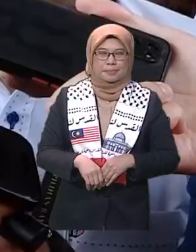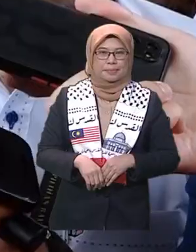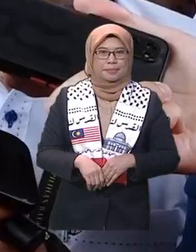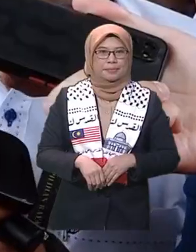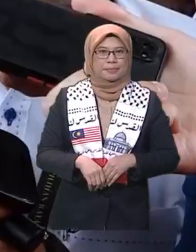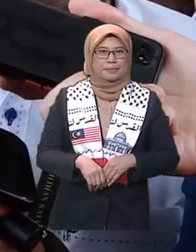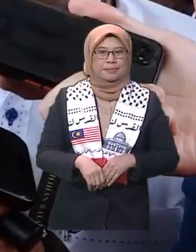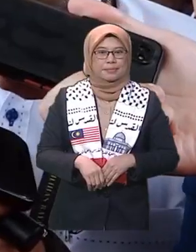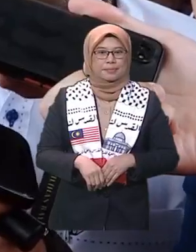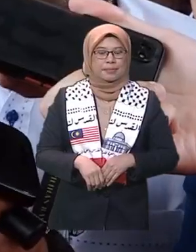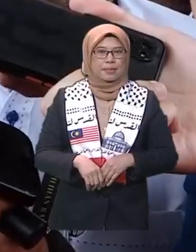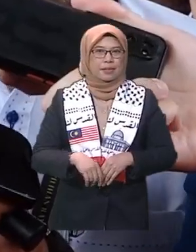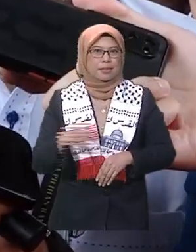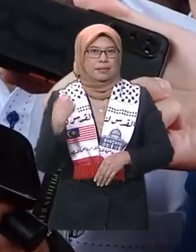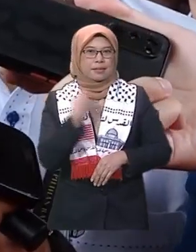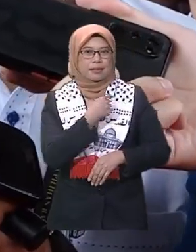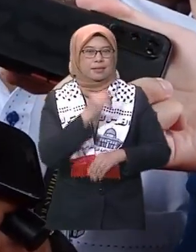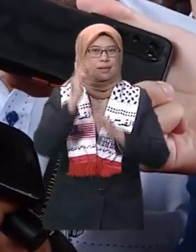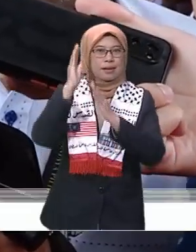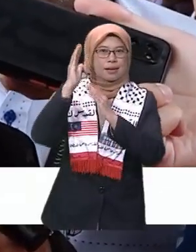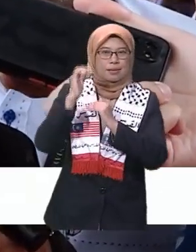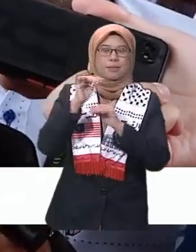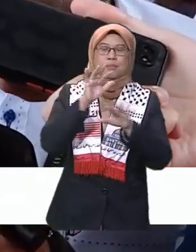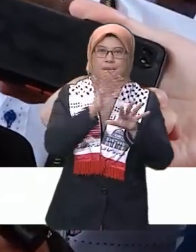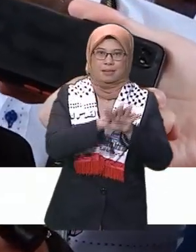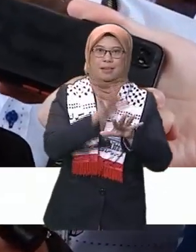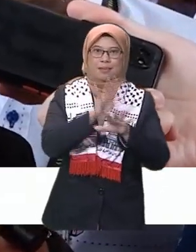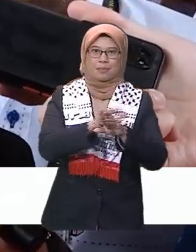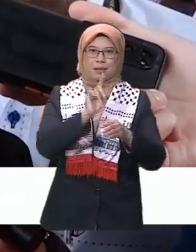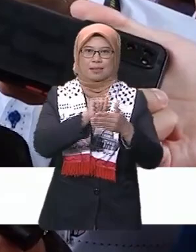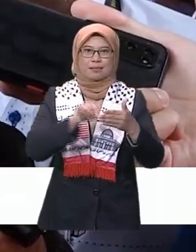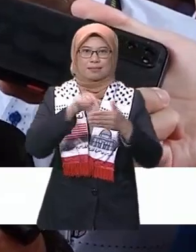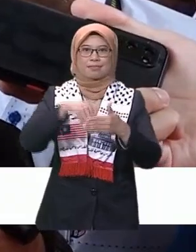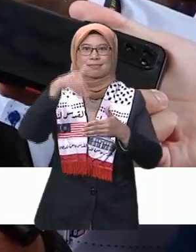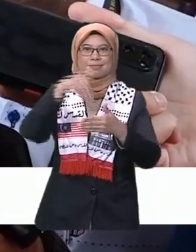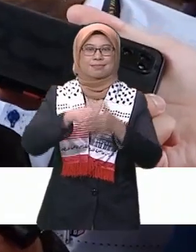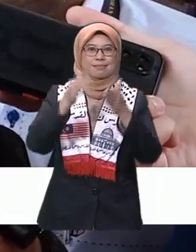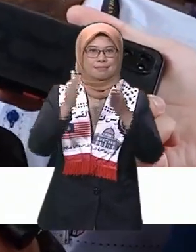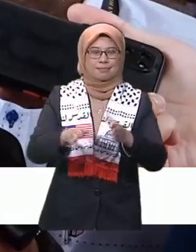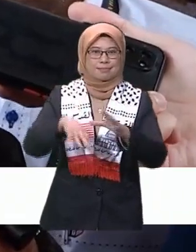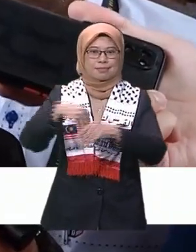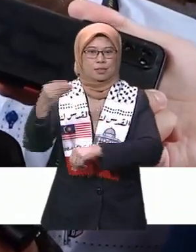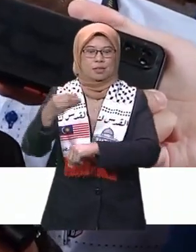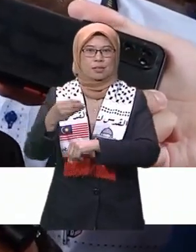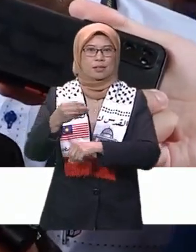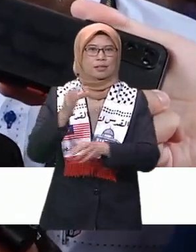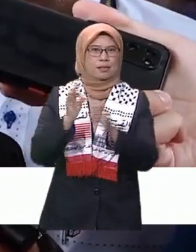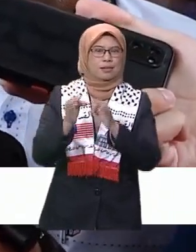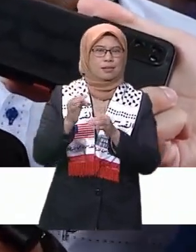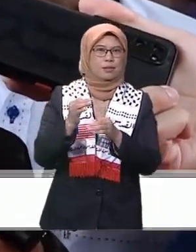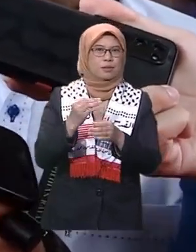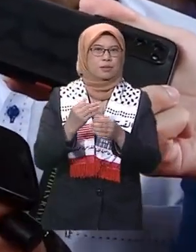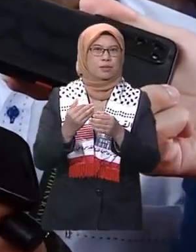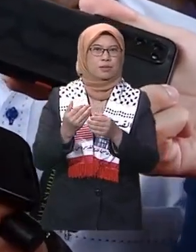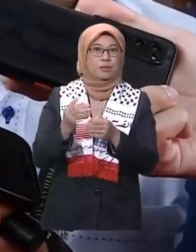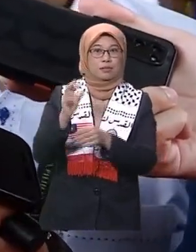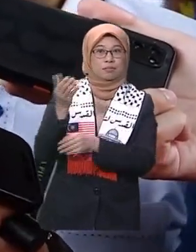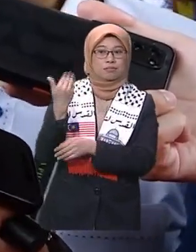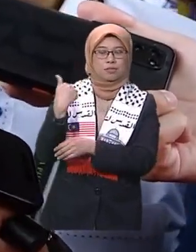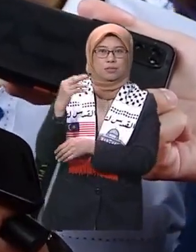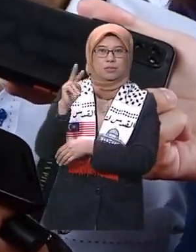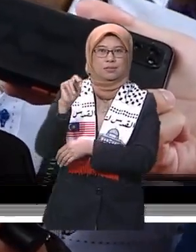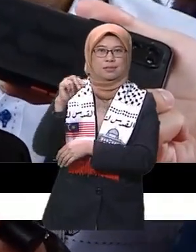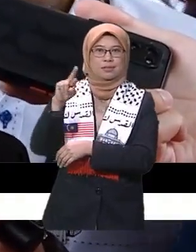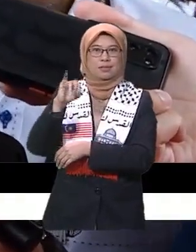ini kita harap sebanyak mungkin pengundi akan keluarlah dan kalau kita tengok pada trend di neiri ya